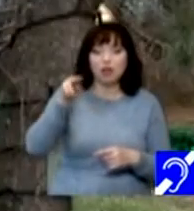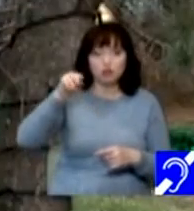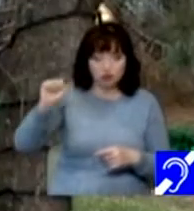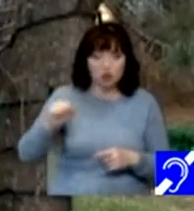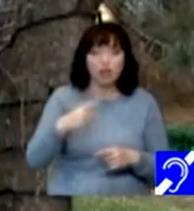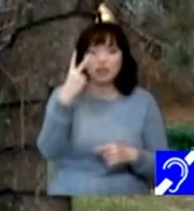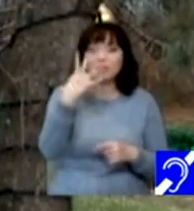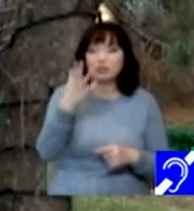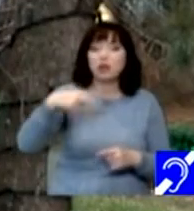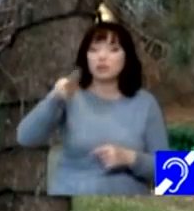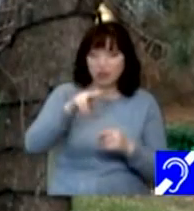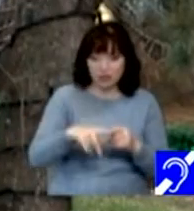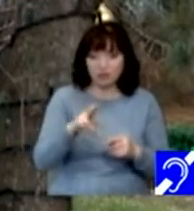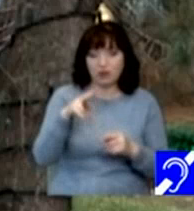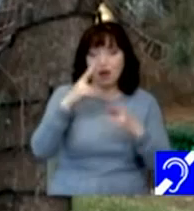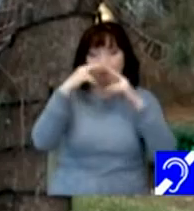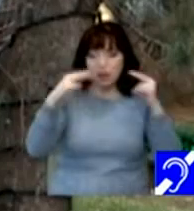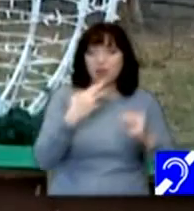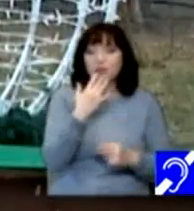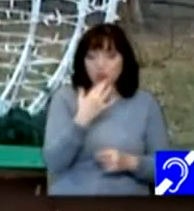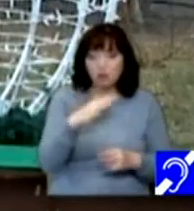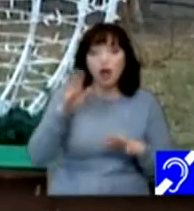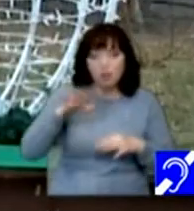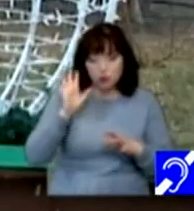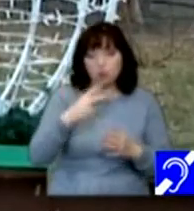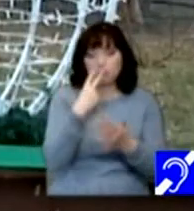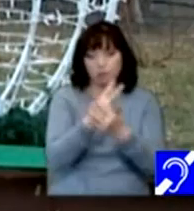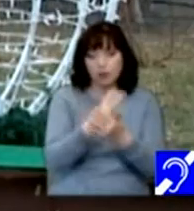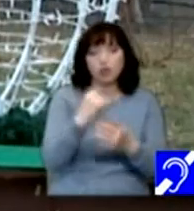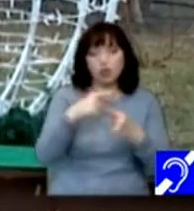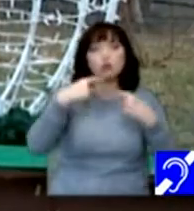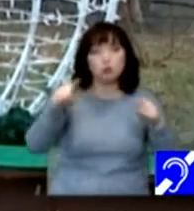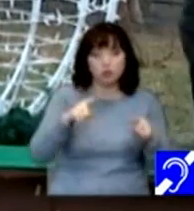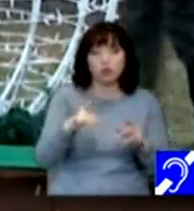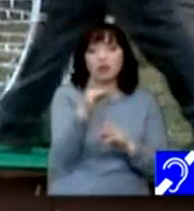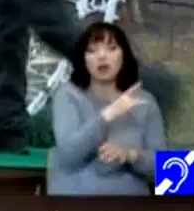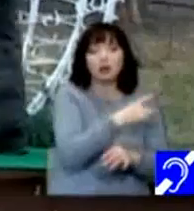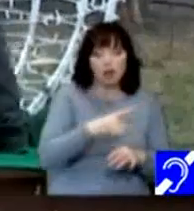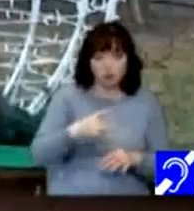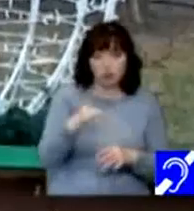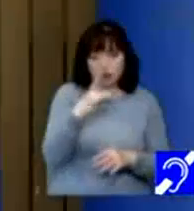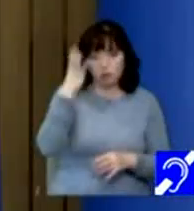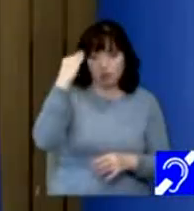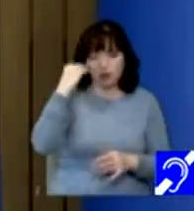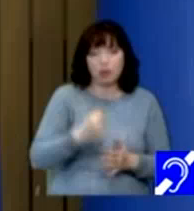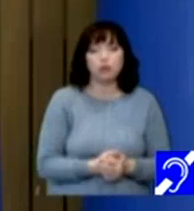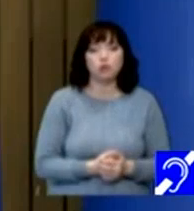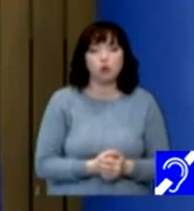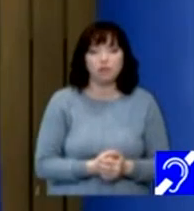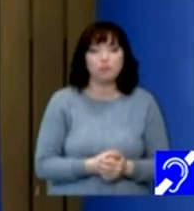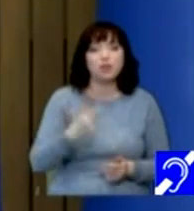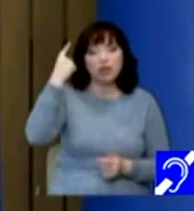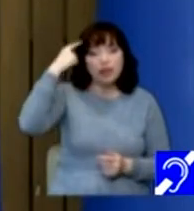pe 25 decembrie la Palatul Național, iar apoi va fi prezentat și în alte 6 localități ale Republicii Moldova.